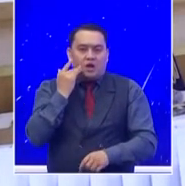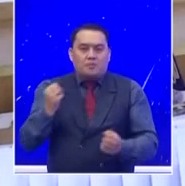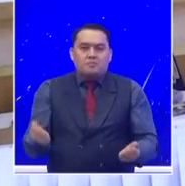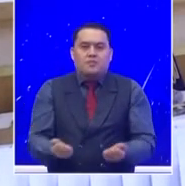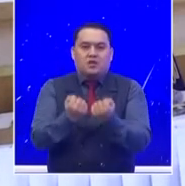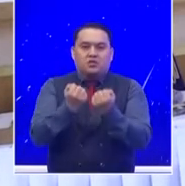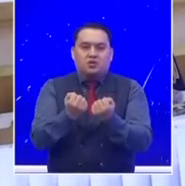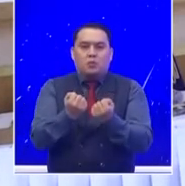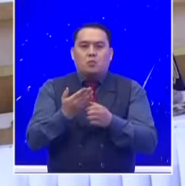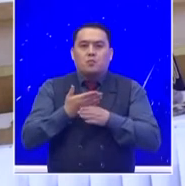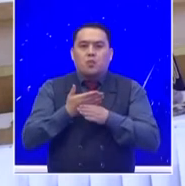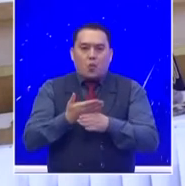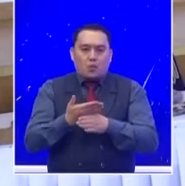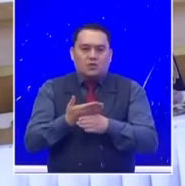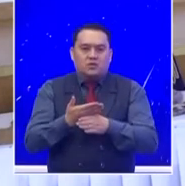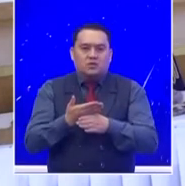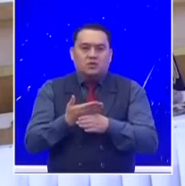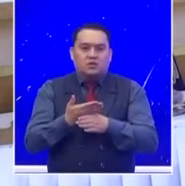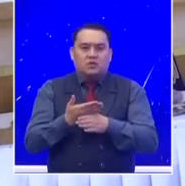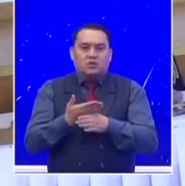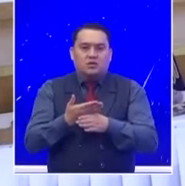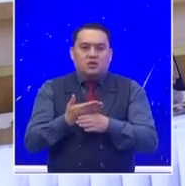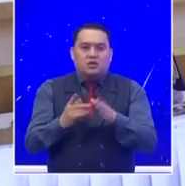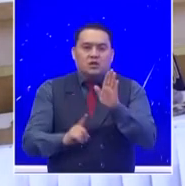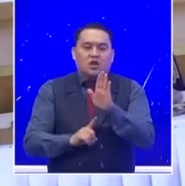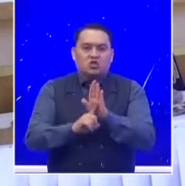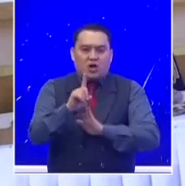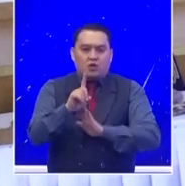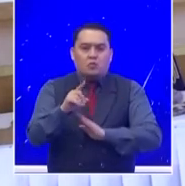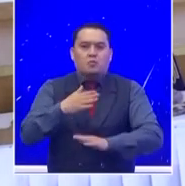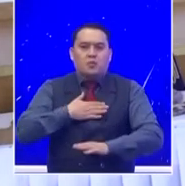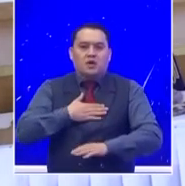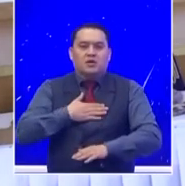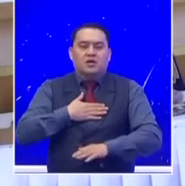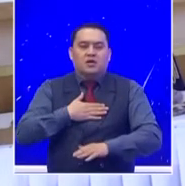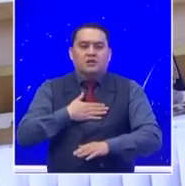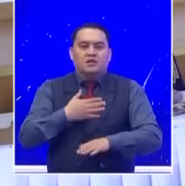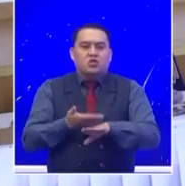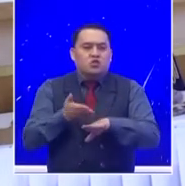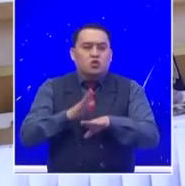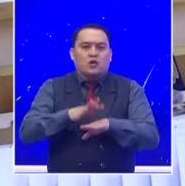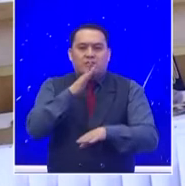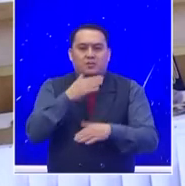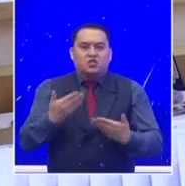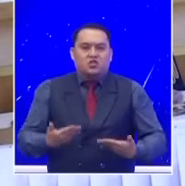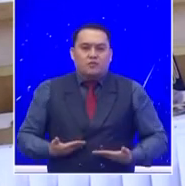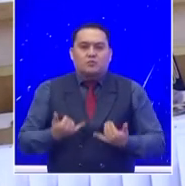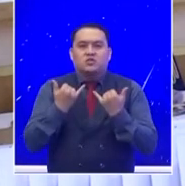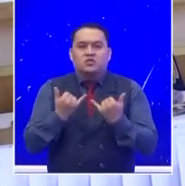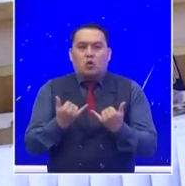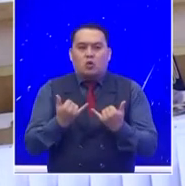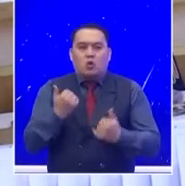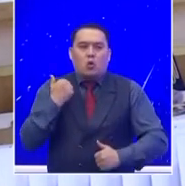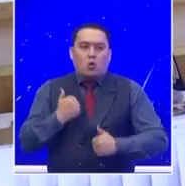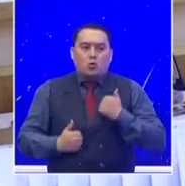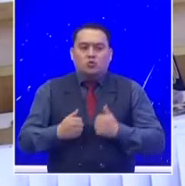поддержке, взаимной помощи, именно вот человеческому началу мы вот пережили тот период. И сегодня живем, вот как мы с